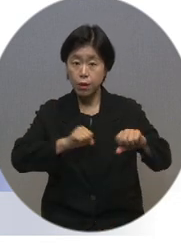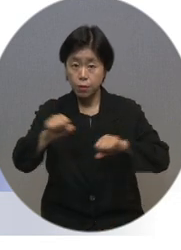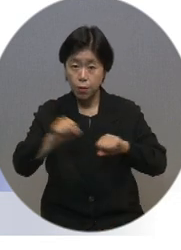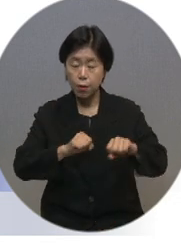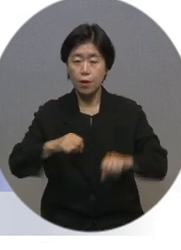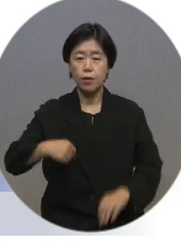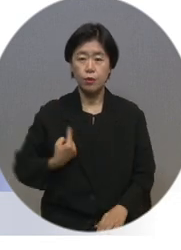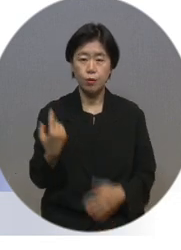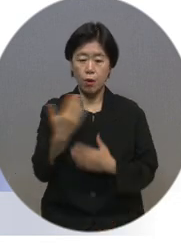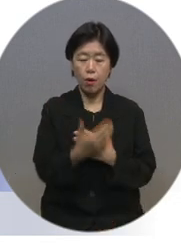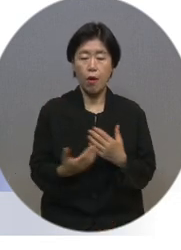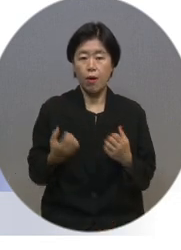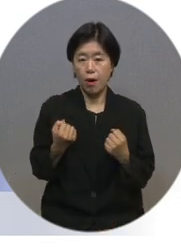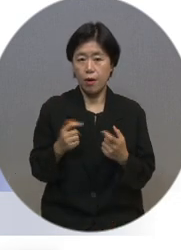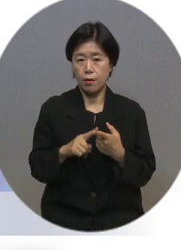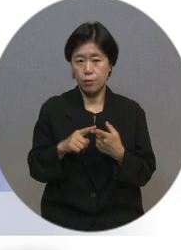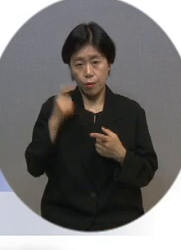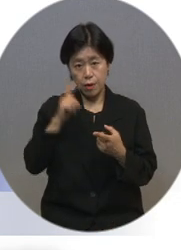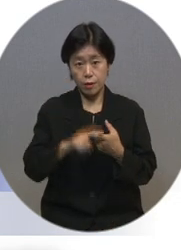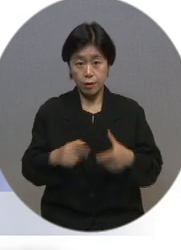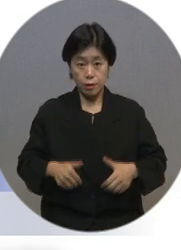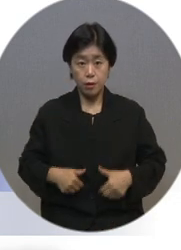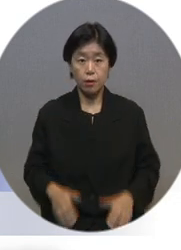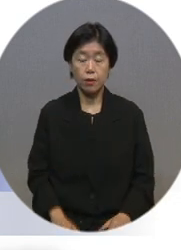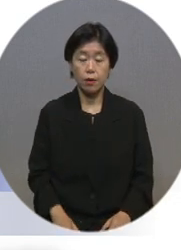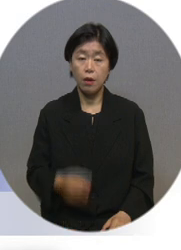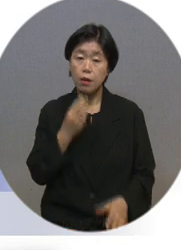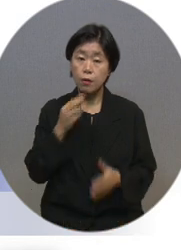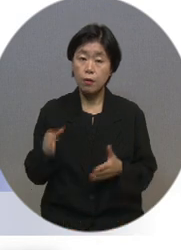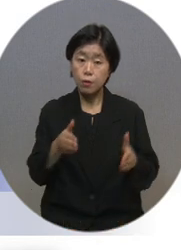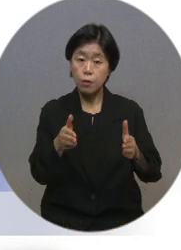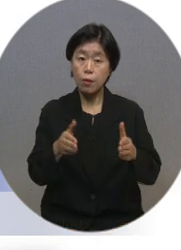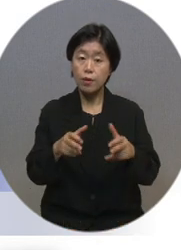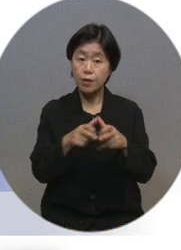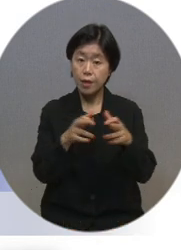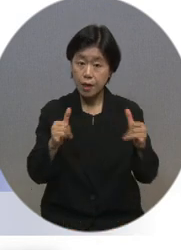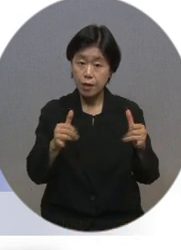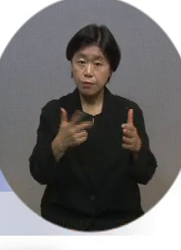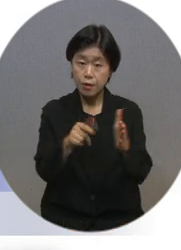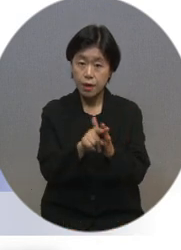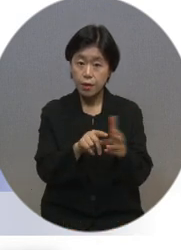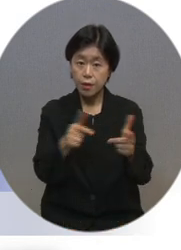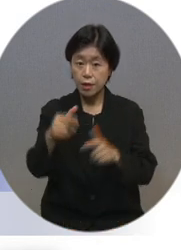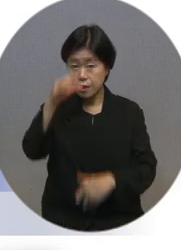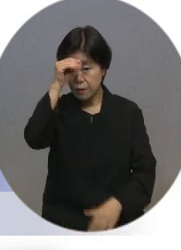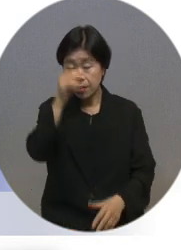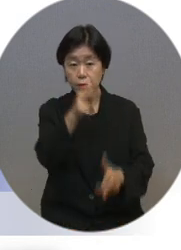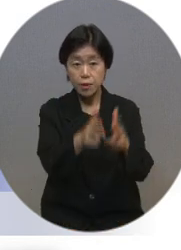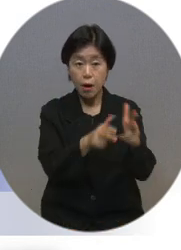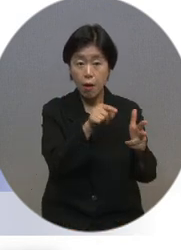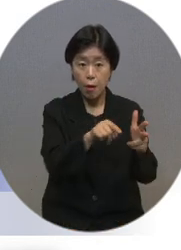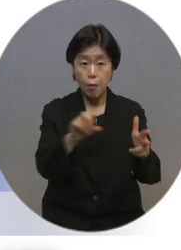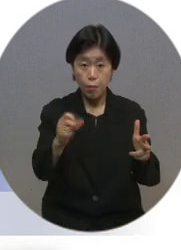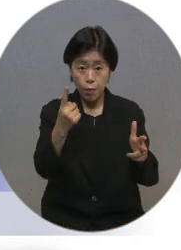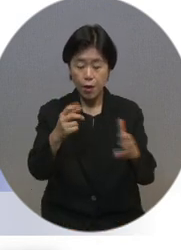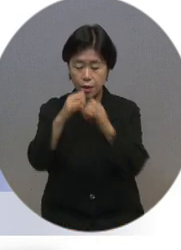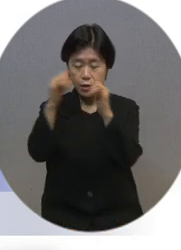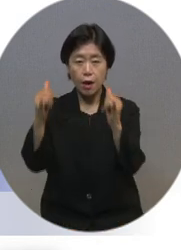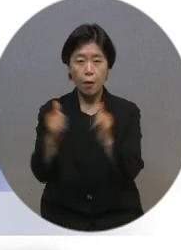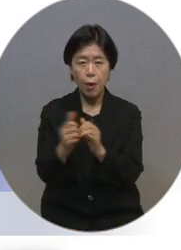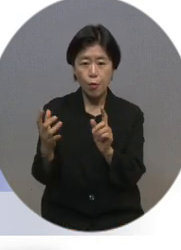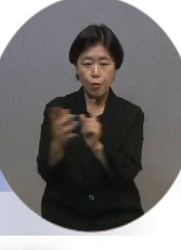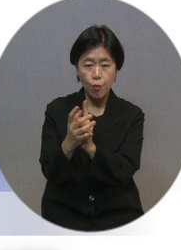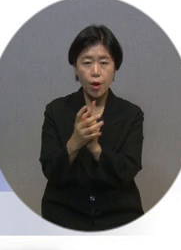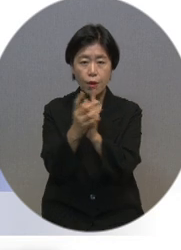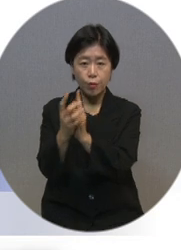스스로 건강을 챙겨야 하는데요 경기도 는 장애인 기회 소득 시범 사업이 장애인을 사회적가치 창출의 주체로